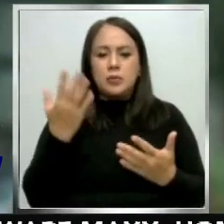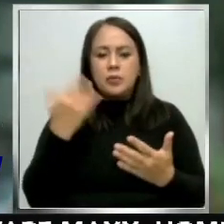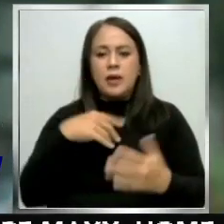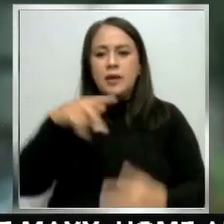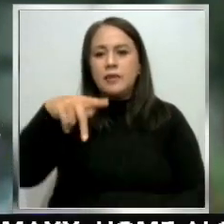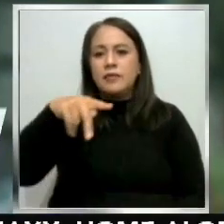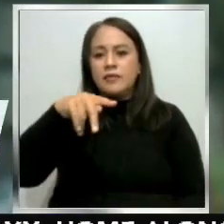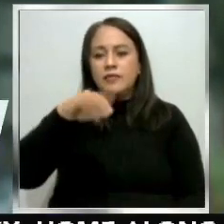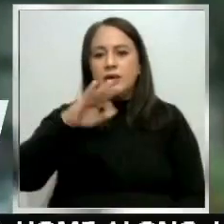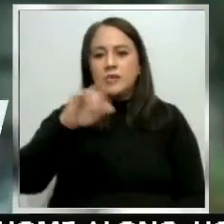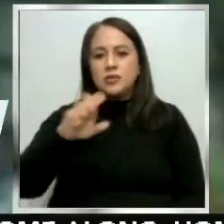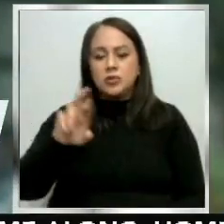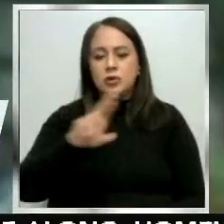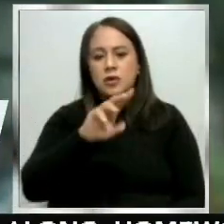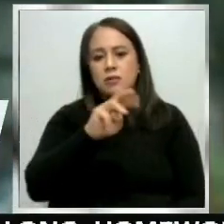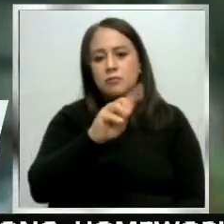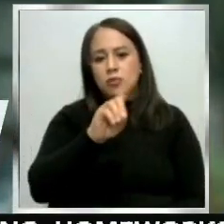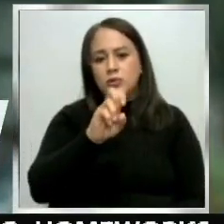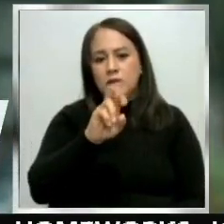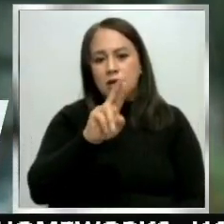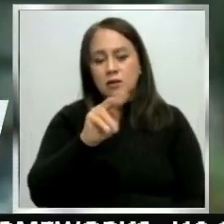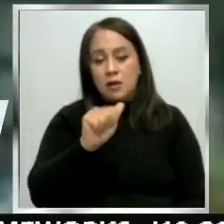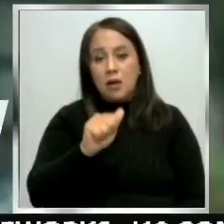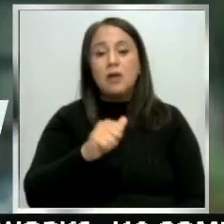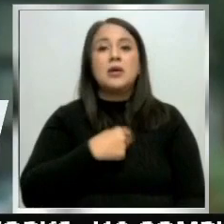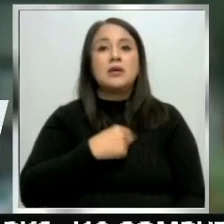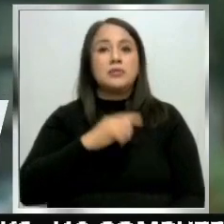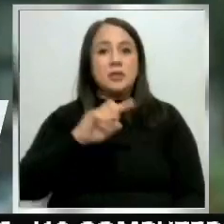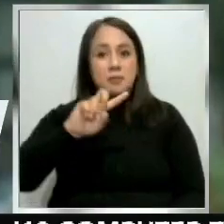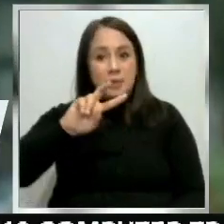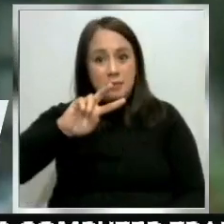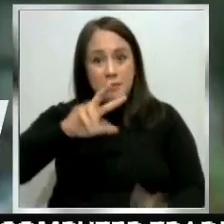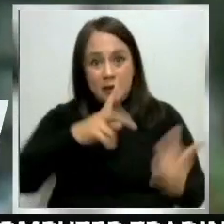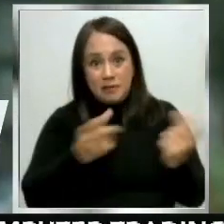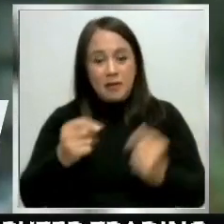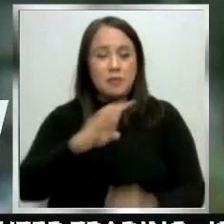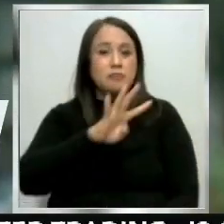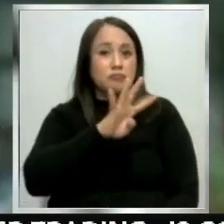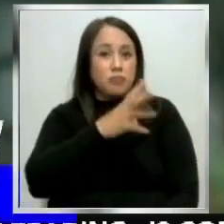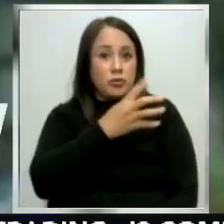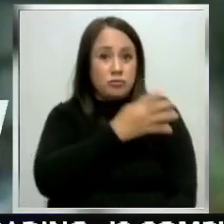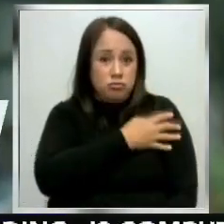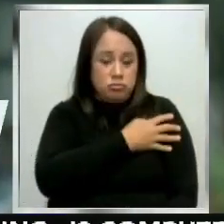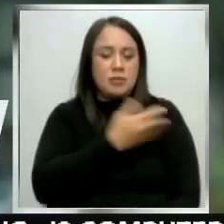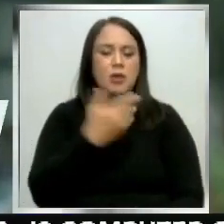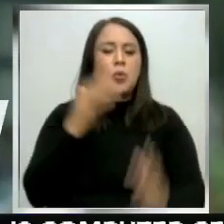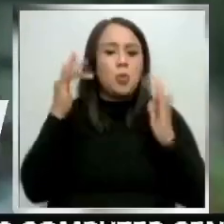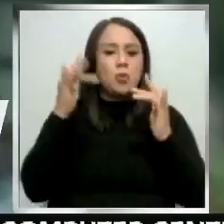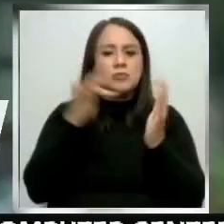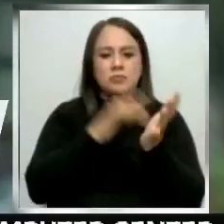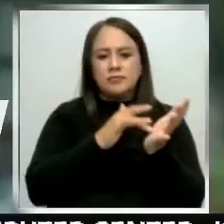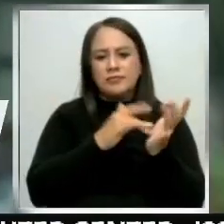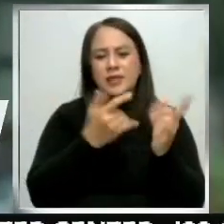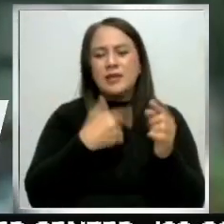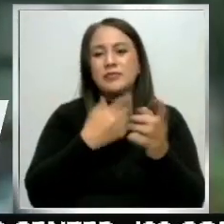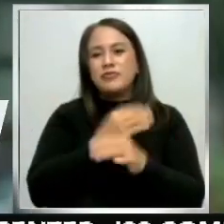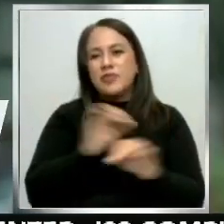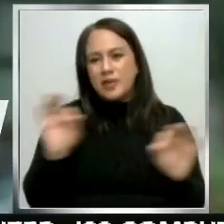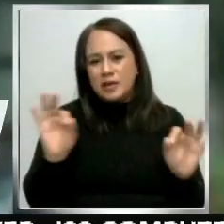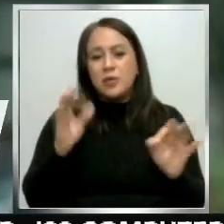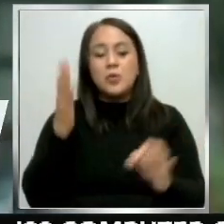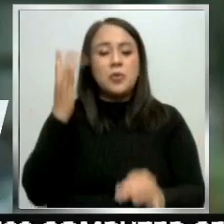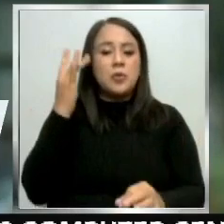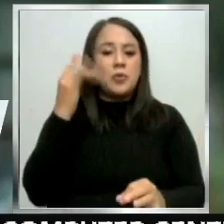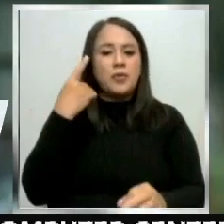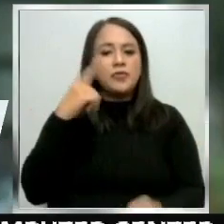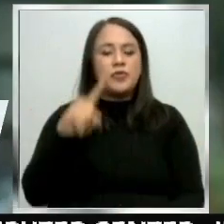kapag sinimulan ng ipatupad ang second booster shot para sa general population. Sana raw samantalahin na ang libreng bakuna, lalo na para sa mga